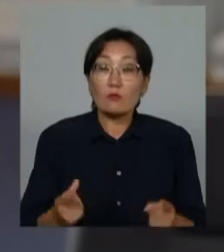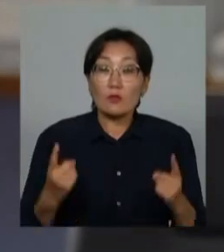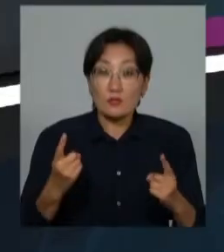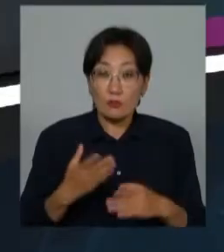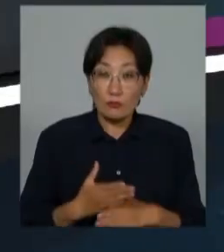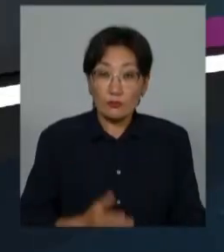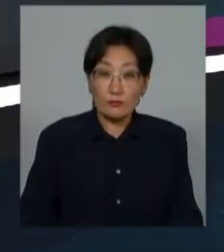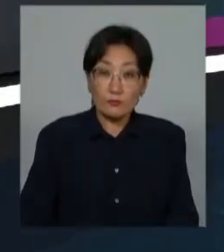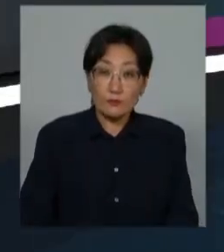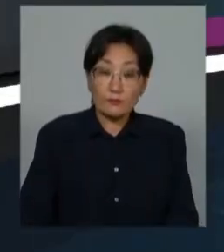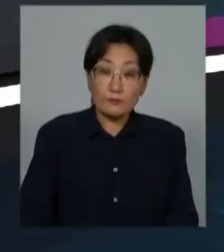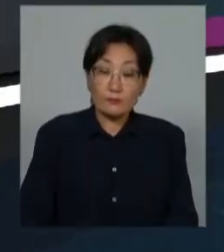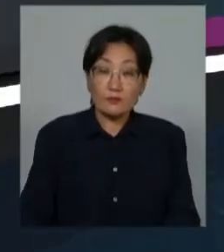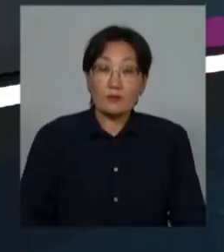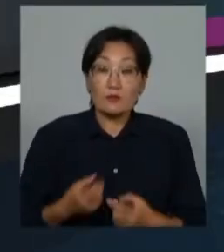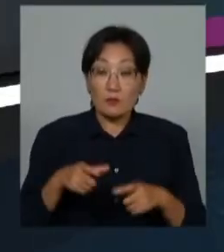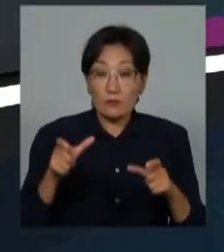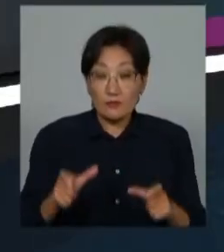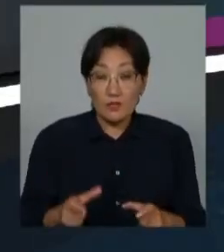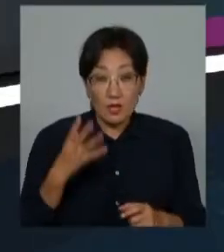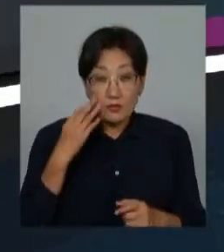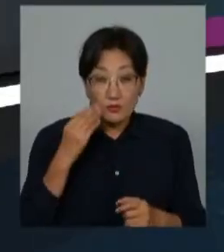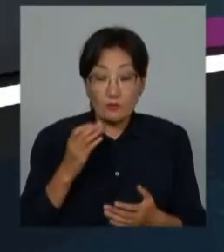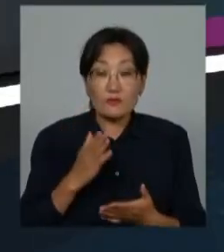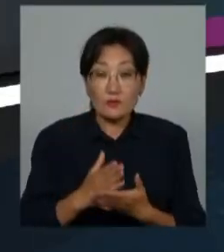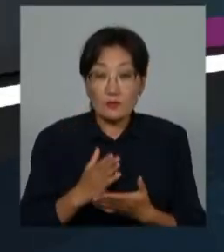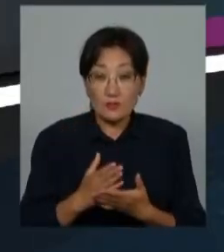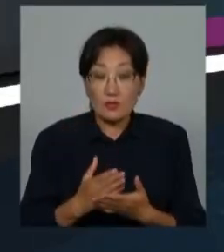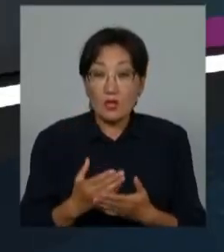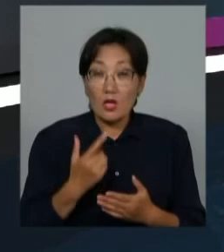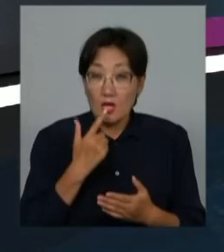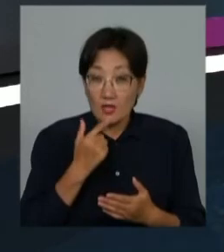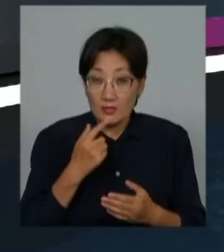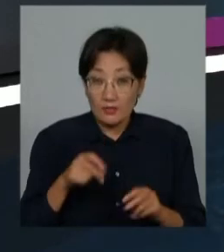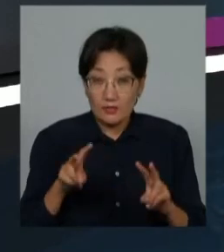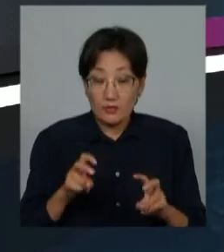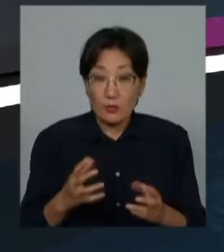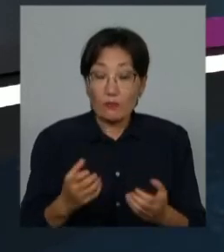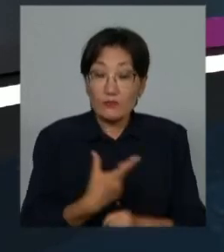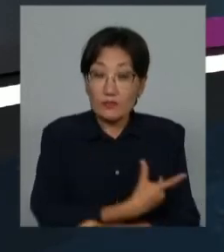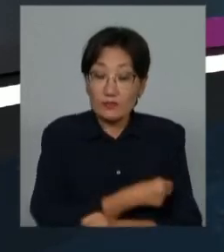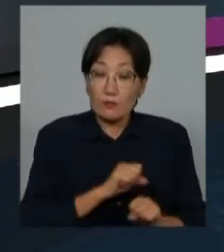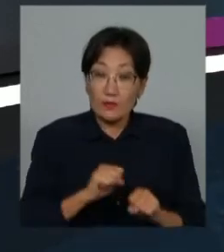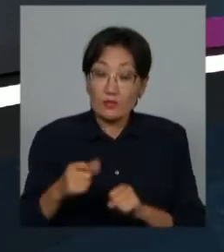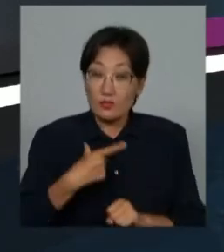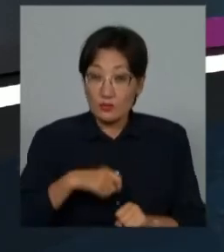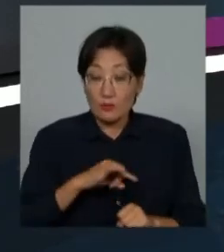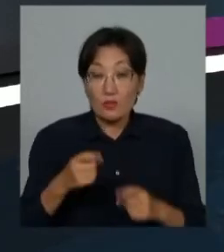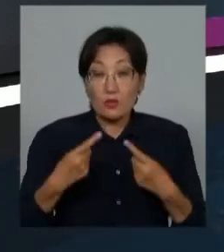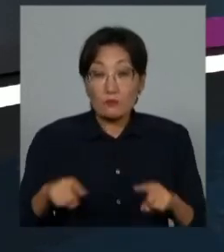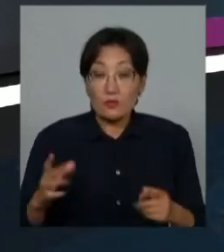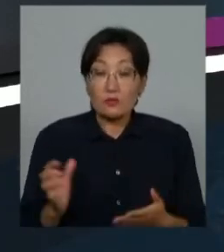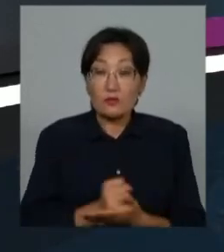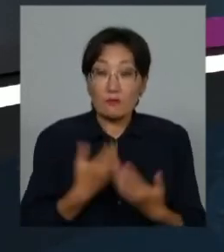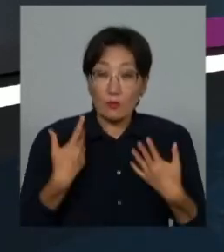помощь. Уважаемые телезрители, Алматы все еще в темно-красной зоне. Получите вакцину, защитите себя и других.